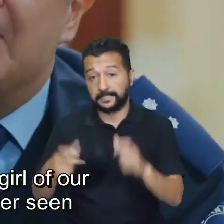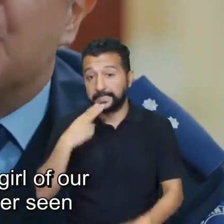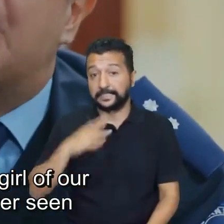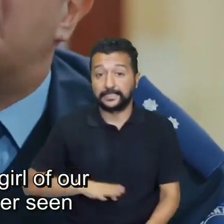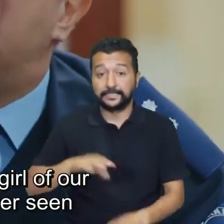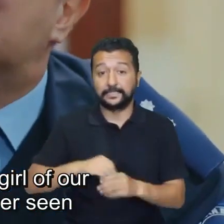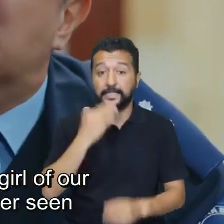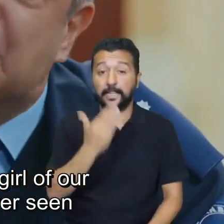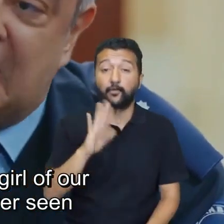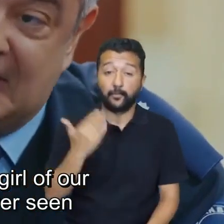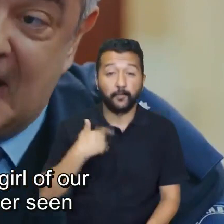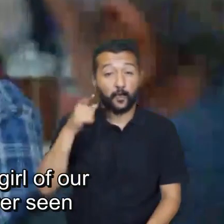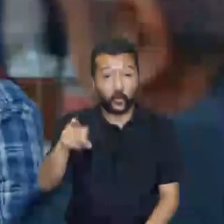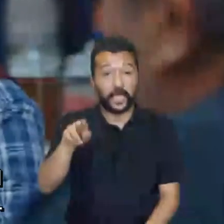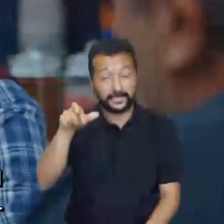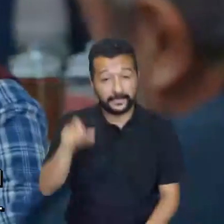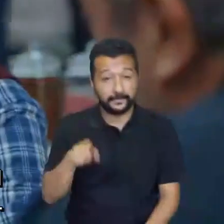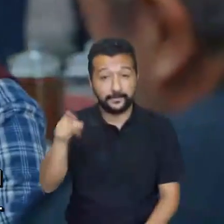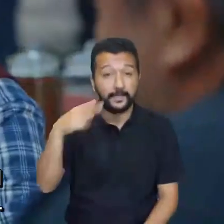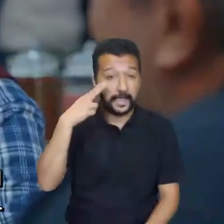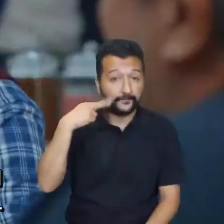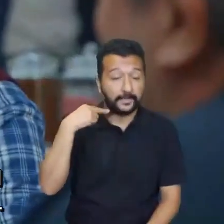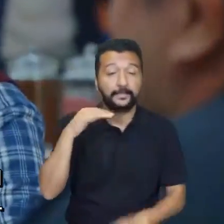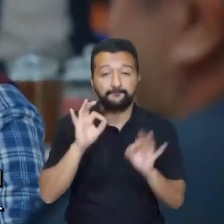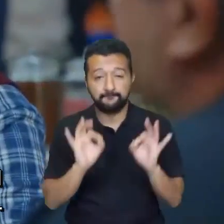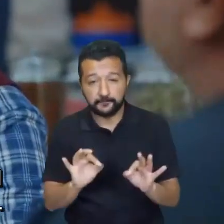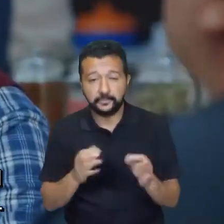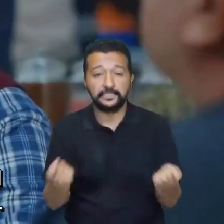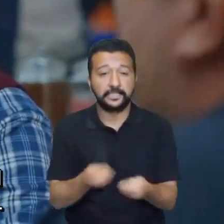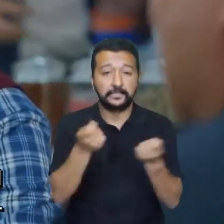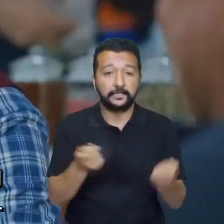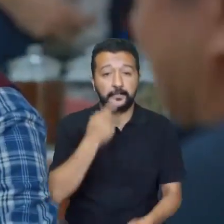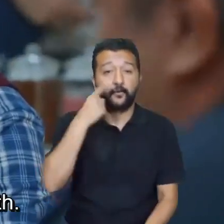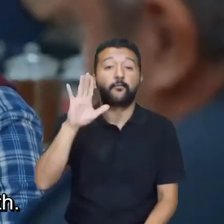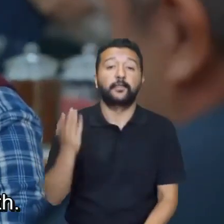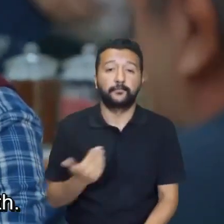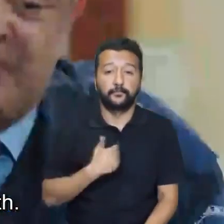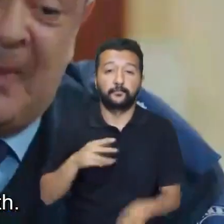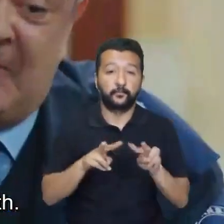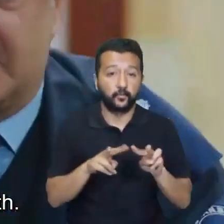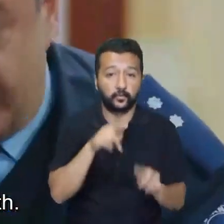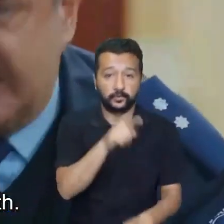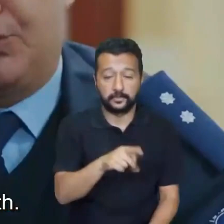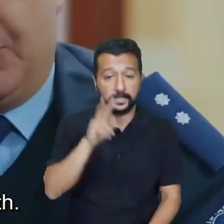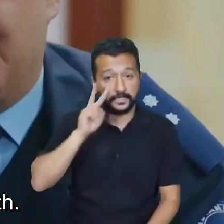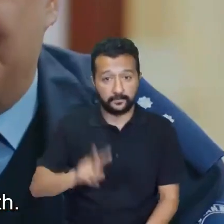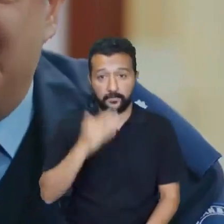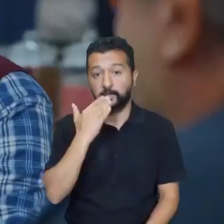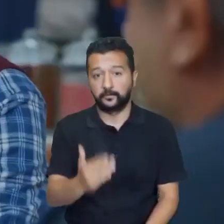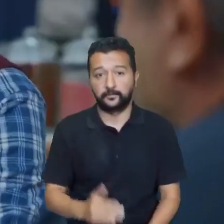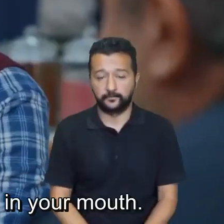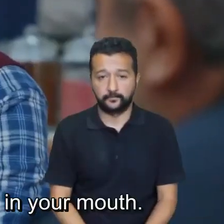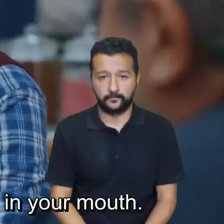diye söylemiyorum ama ben onun kadar efendisini, ahlaklısını, çalışkanını görmedim. Münir, yeminle